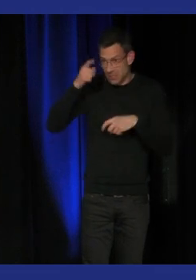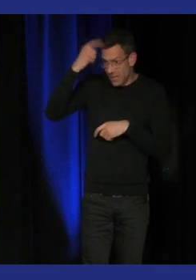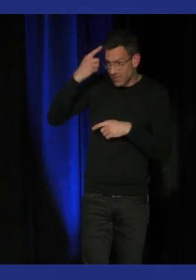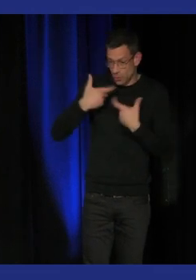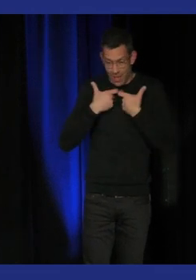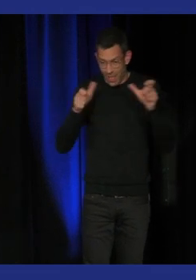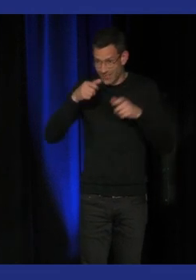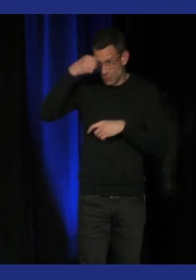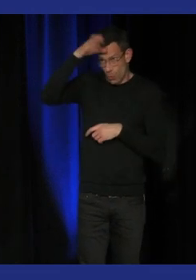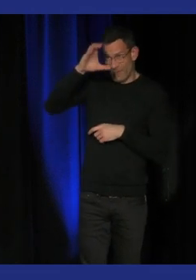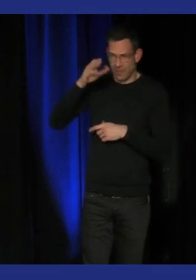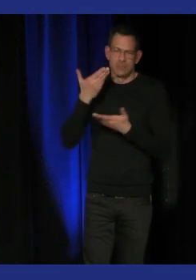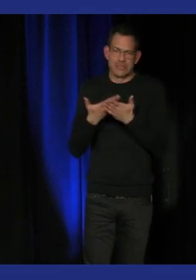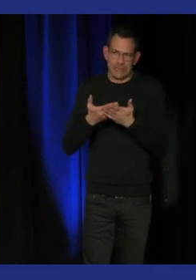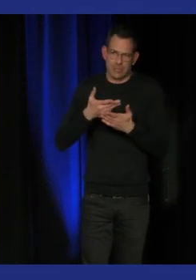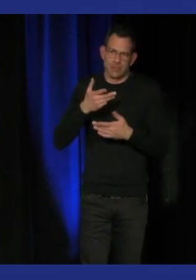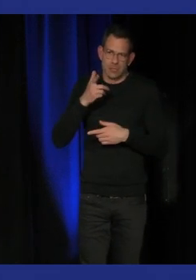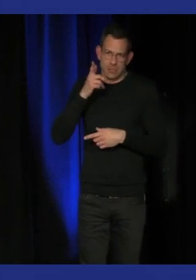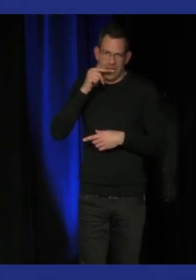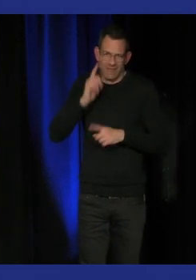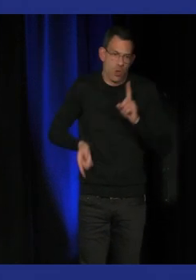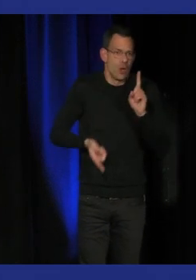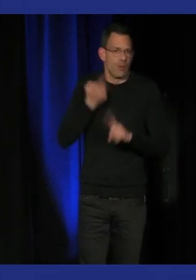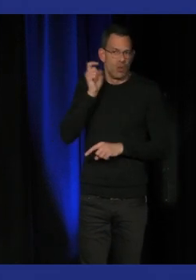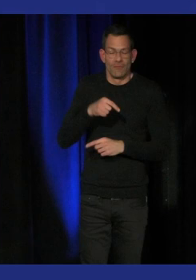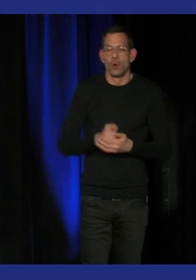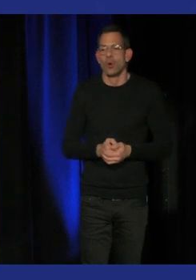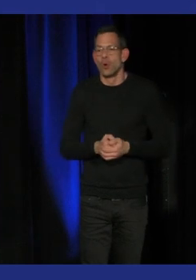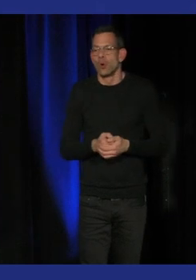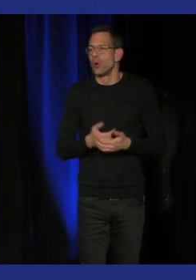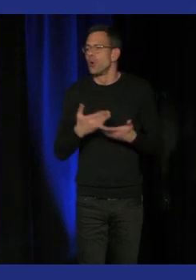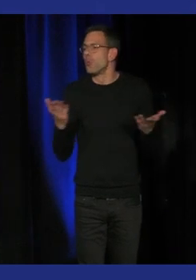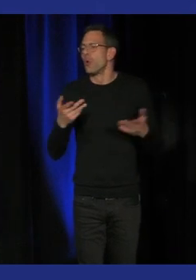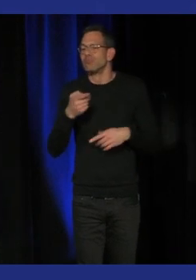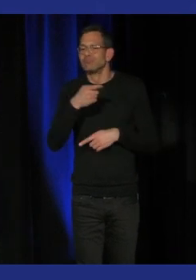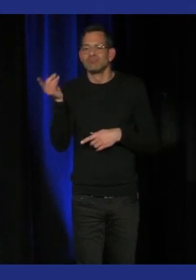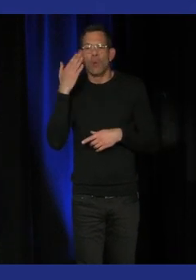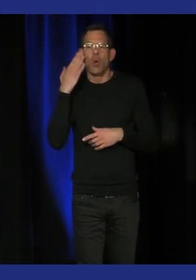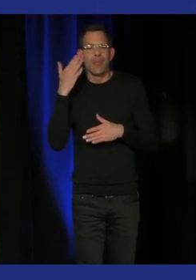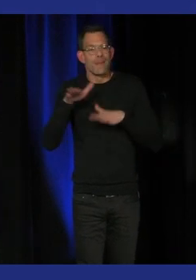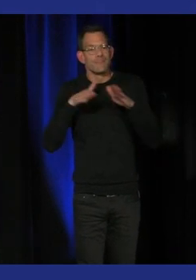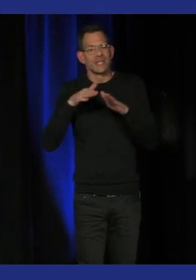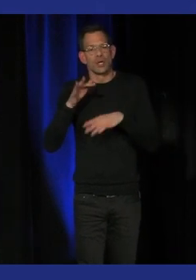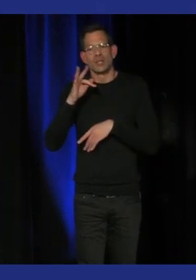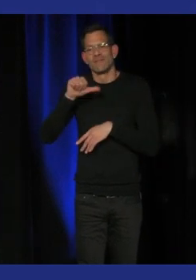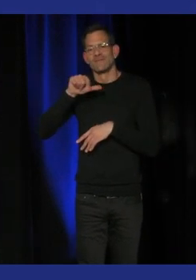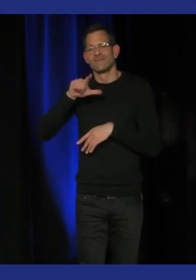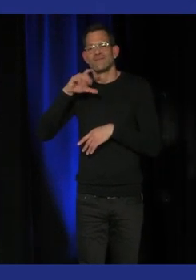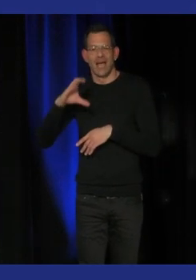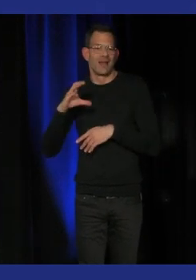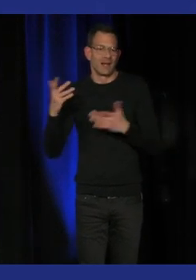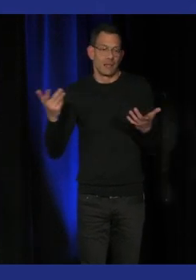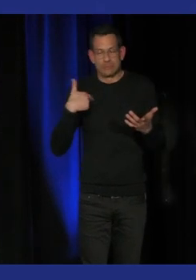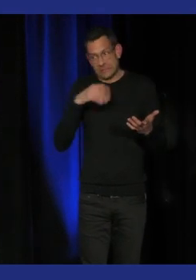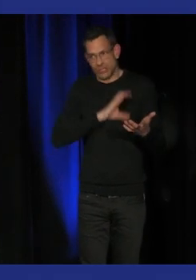effort indispensable. Certains qui connaissent le facile à lire et à comprendre, pour eux, je dirais que je m'efforce de faire de la philosophie